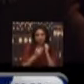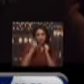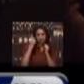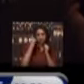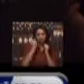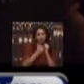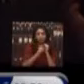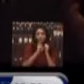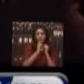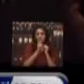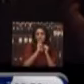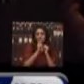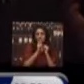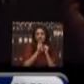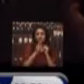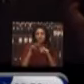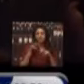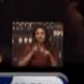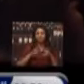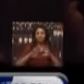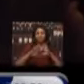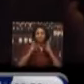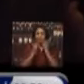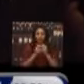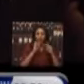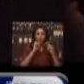اعملي. فكانت كلها